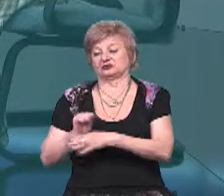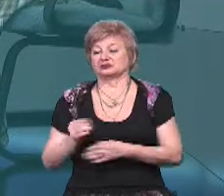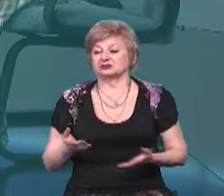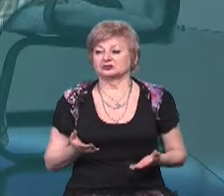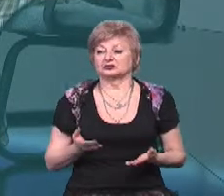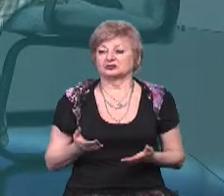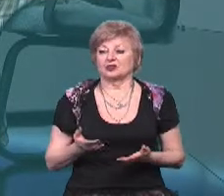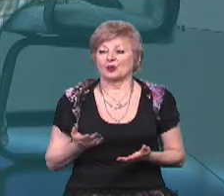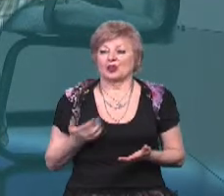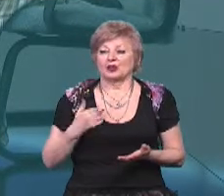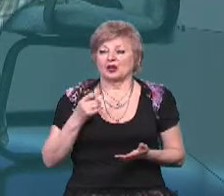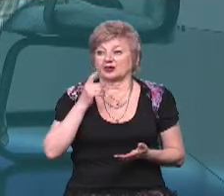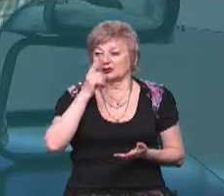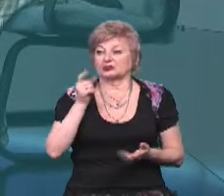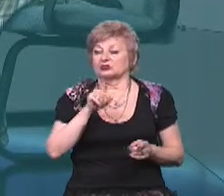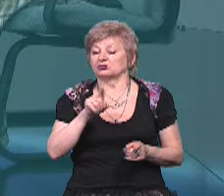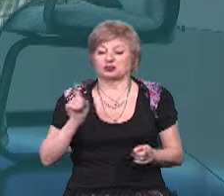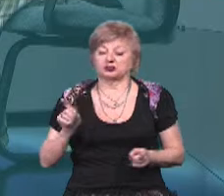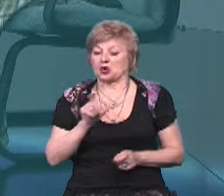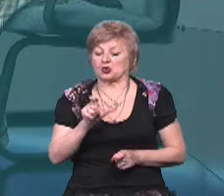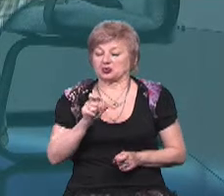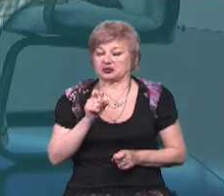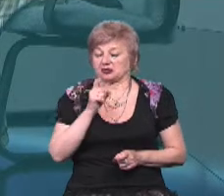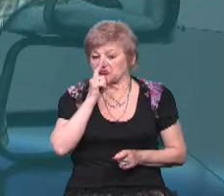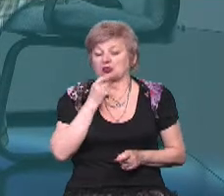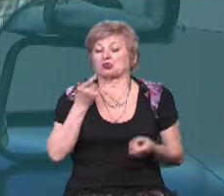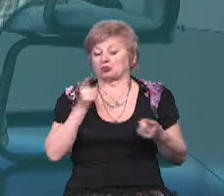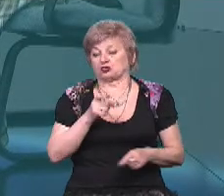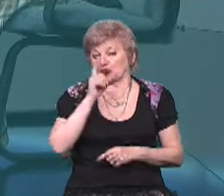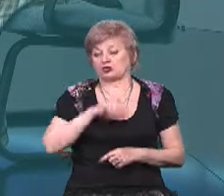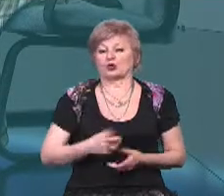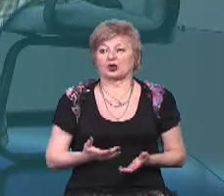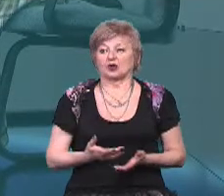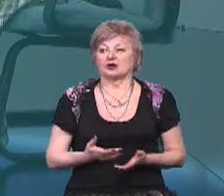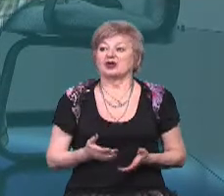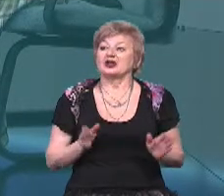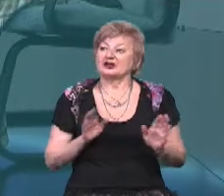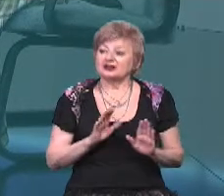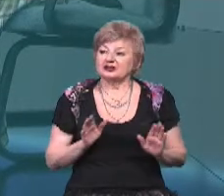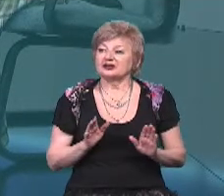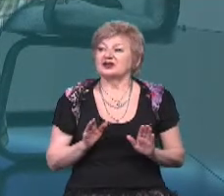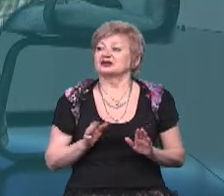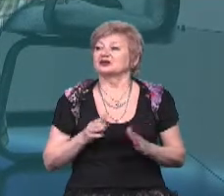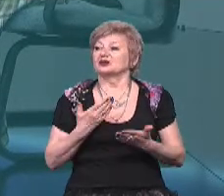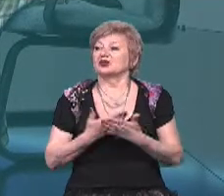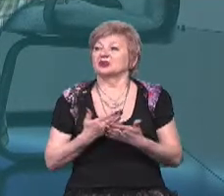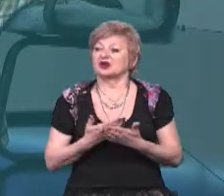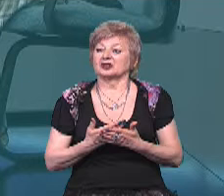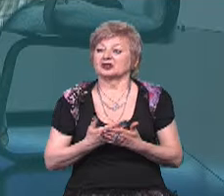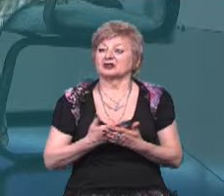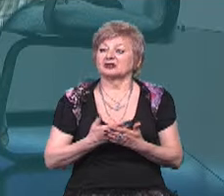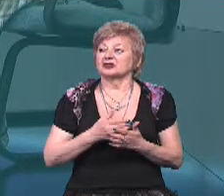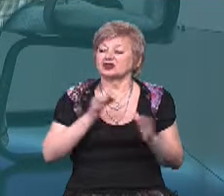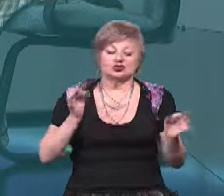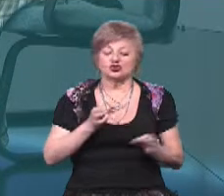повністю, чому це погано. Тобто вплив, скажімо так, і наслідки теорії розбитих вікон для людей не зрозумілі